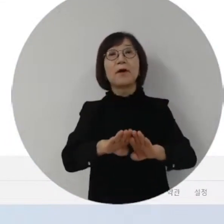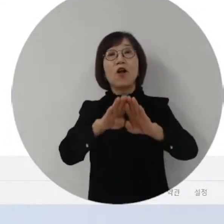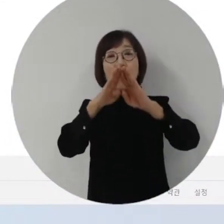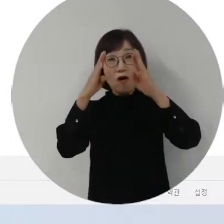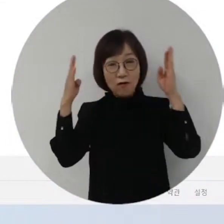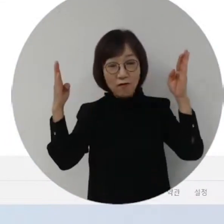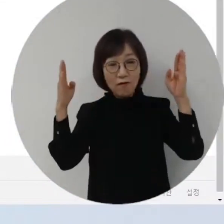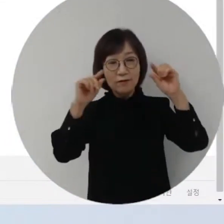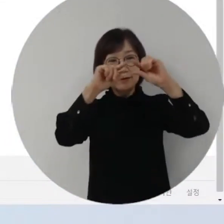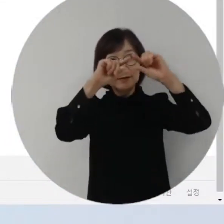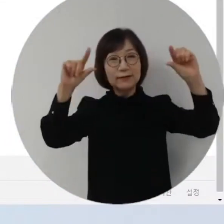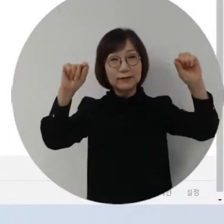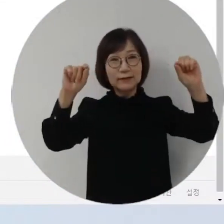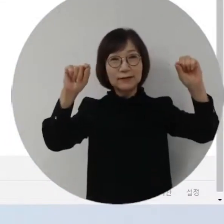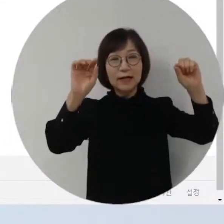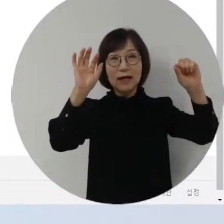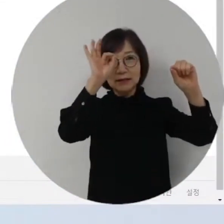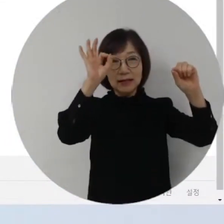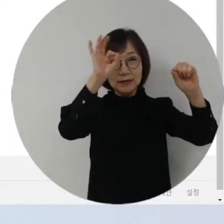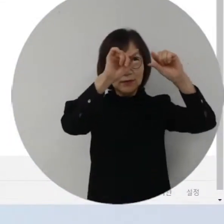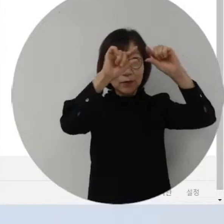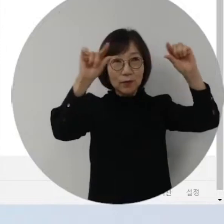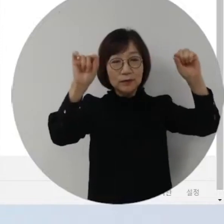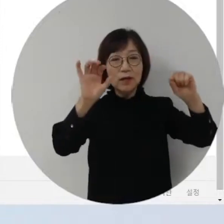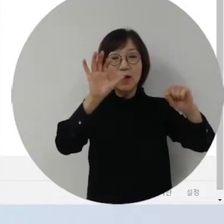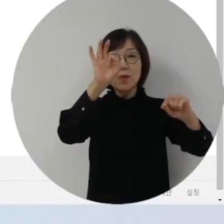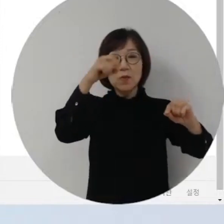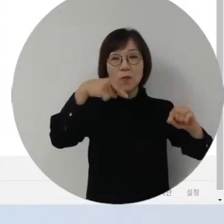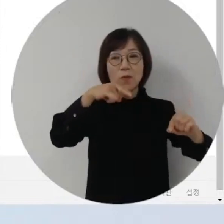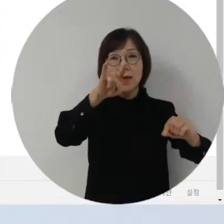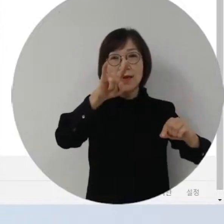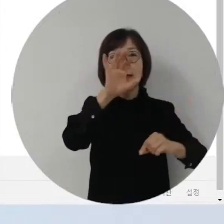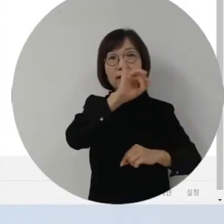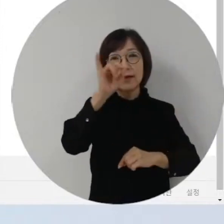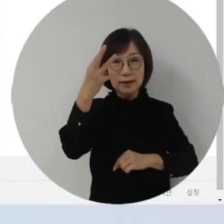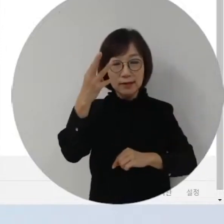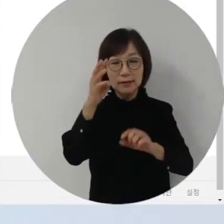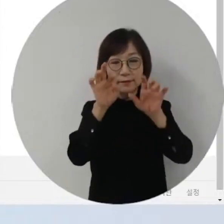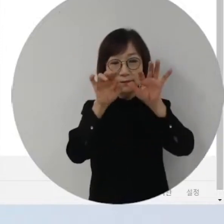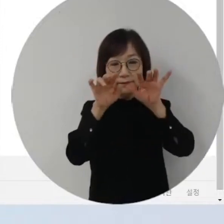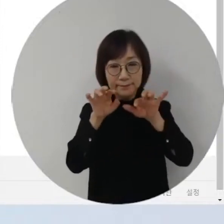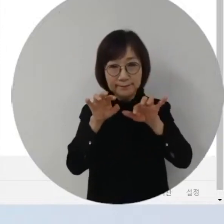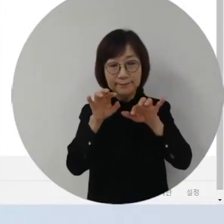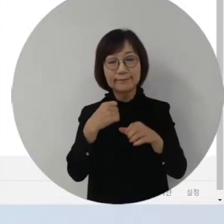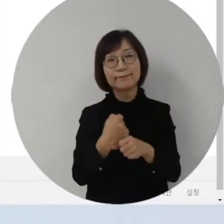검색에다가 웨일이라고 입력합니다. 웨일